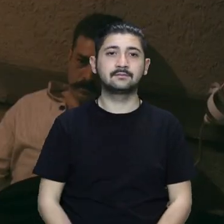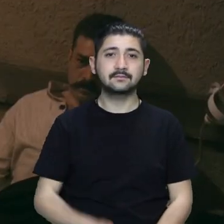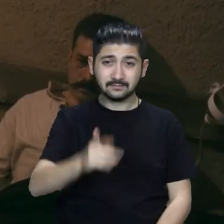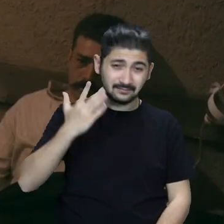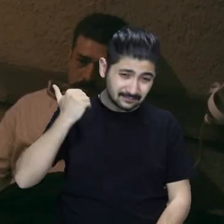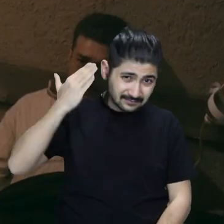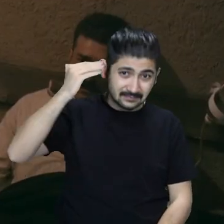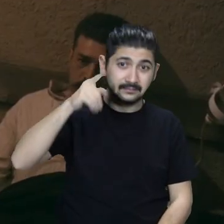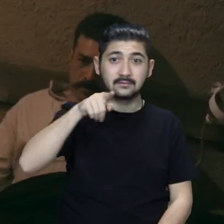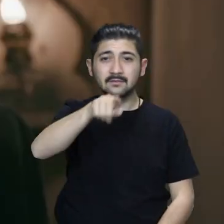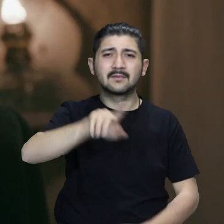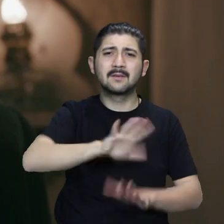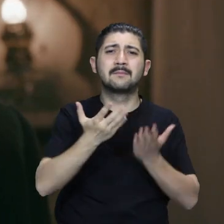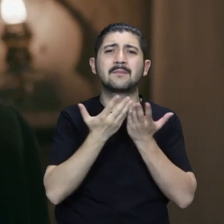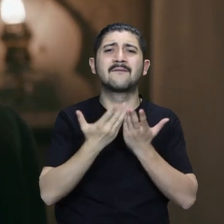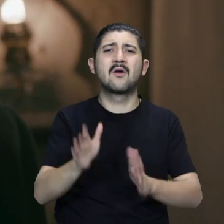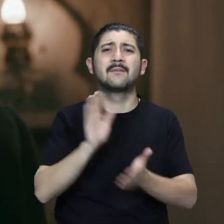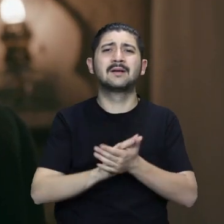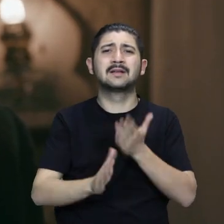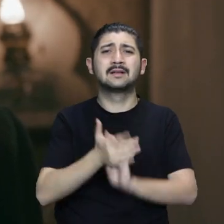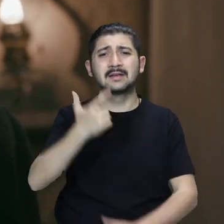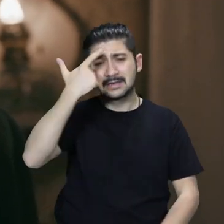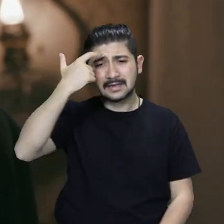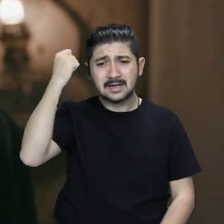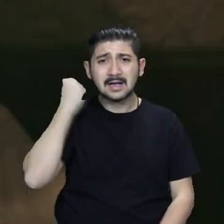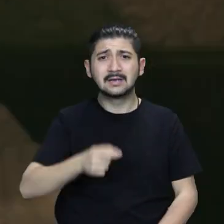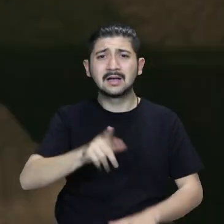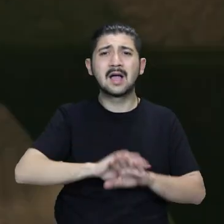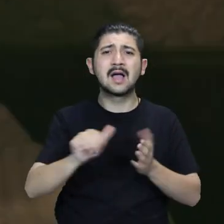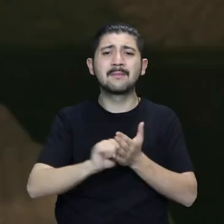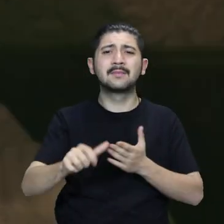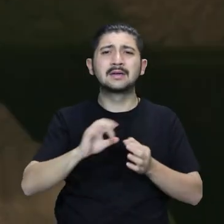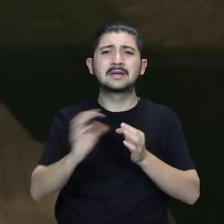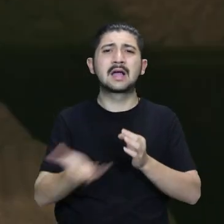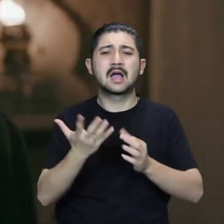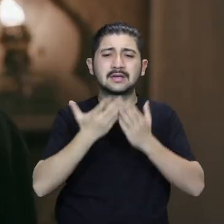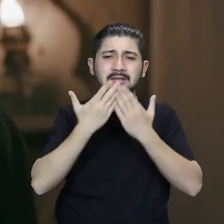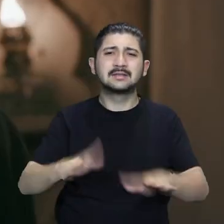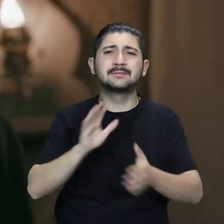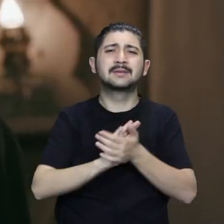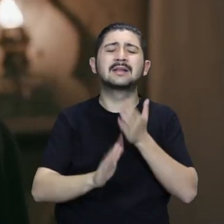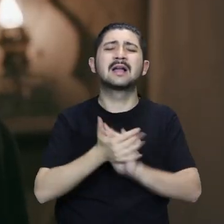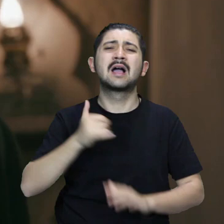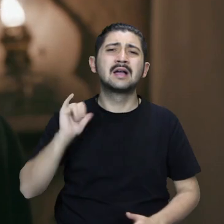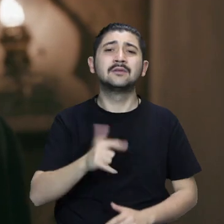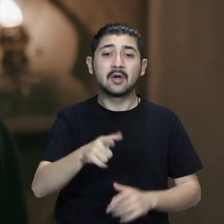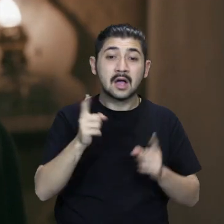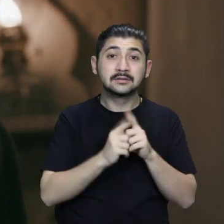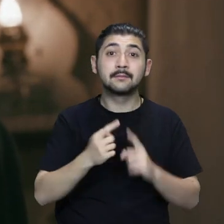Kibirinle mahvettin her şeyi. İnadınla yaktın, yıktın. Bunun hesabını bana